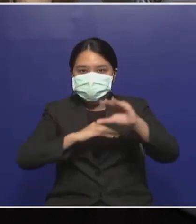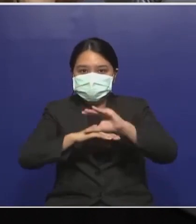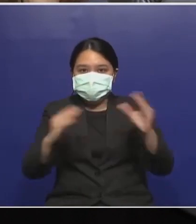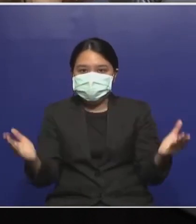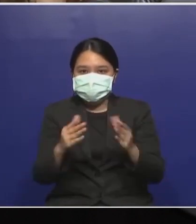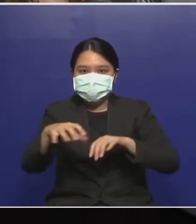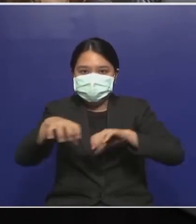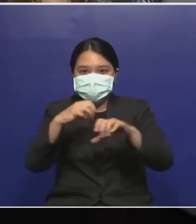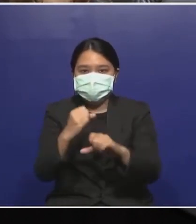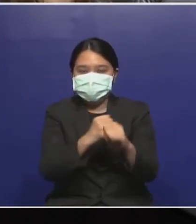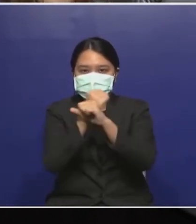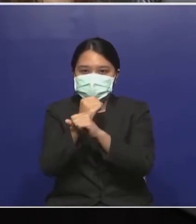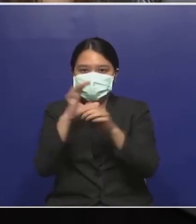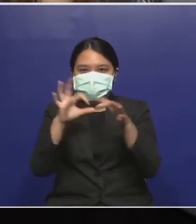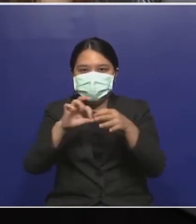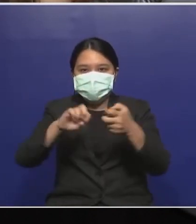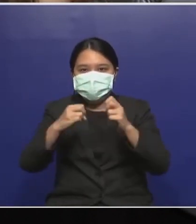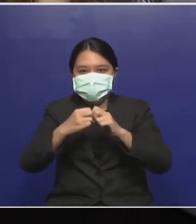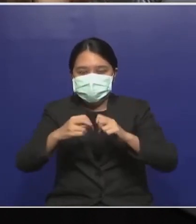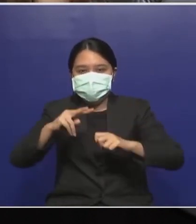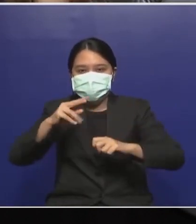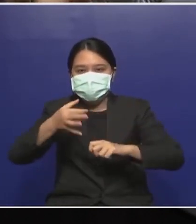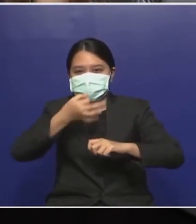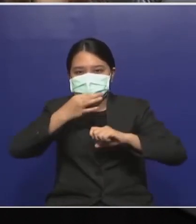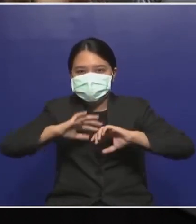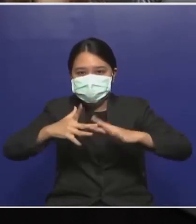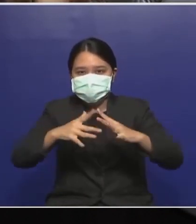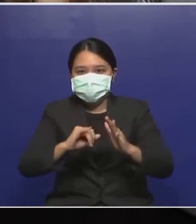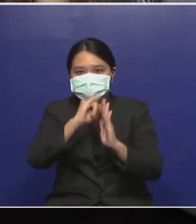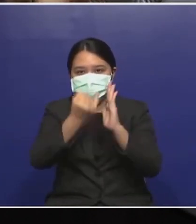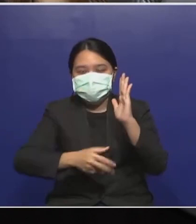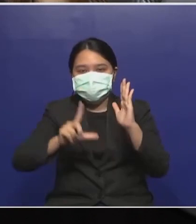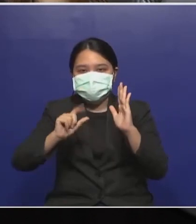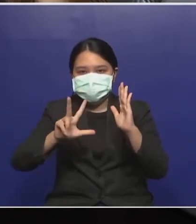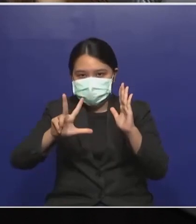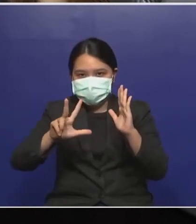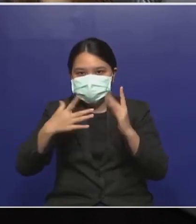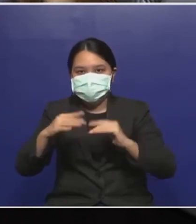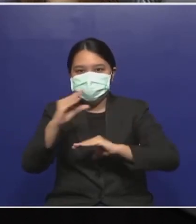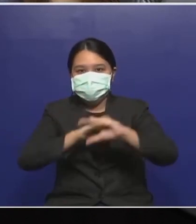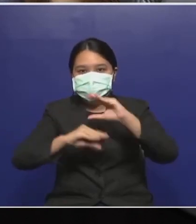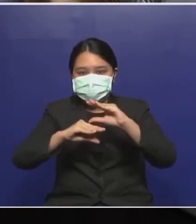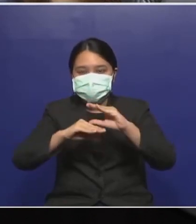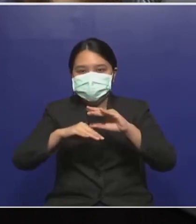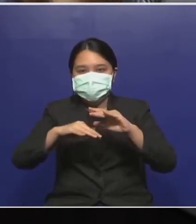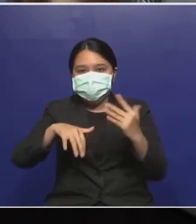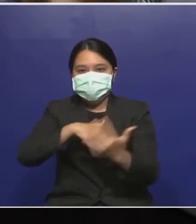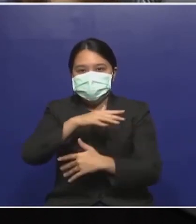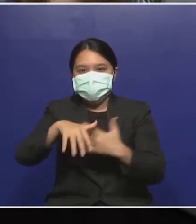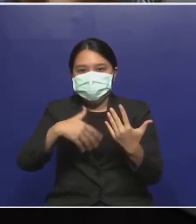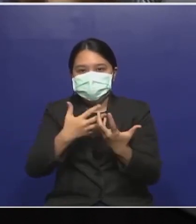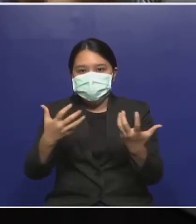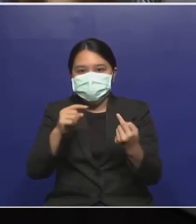จัการปองการและแก้ไขปัหาการกัดซอดทเลชายฝั่งใน 23 จัวัและโครงการวริหารจัการทัยากรทางทะเล แล